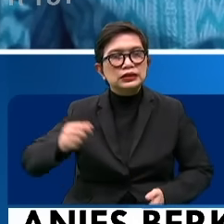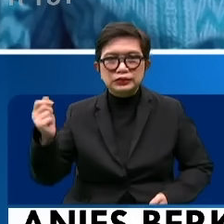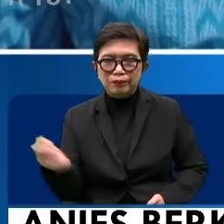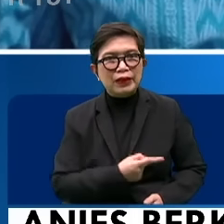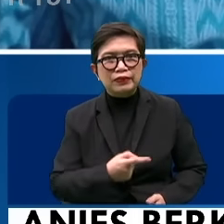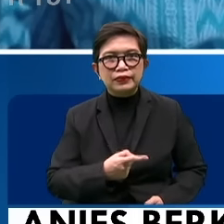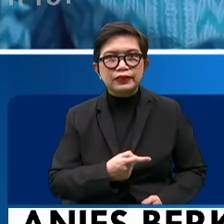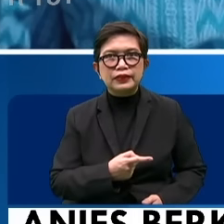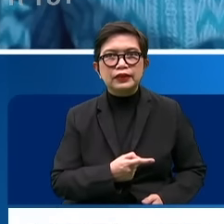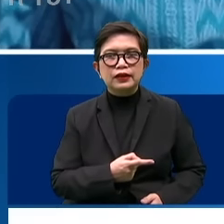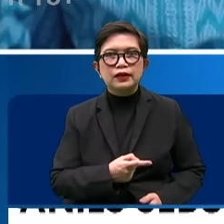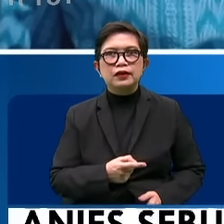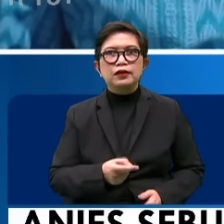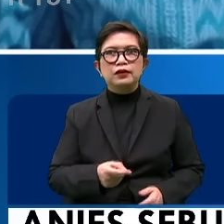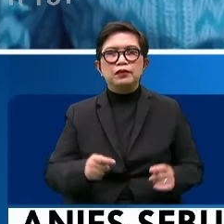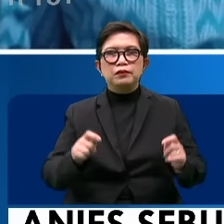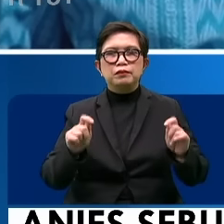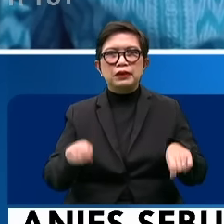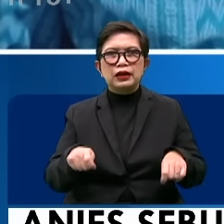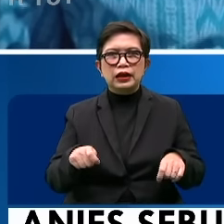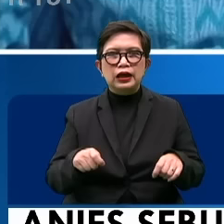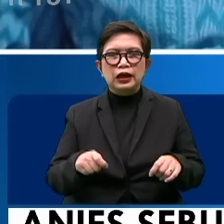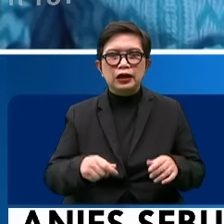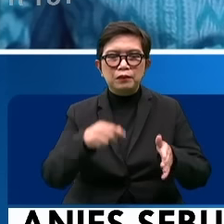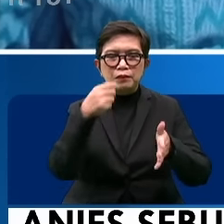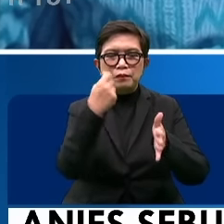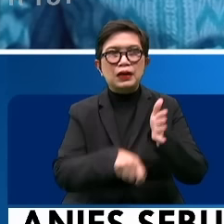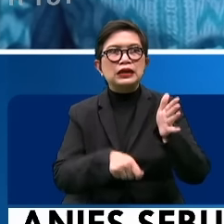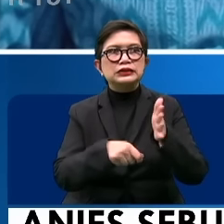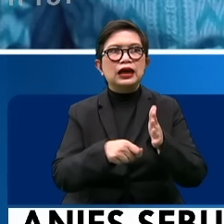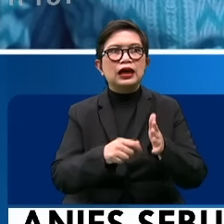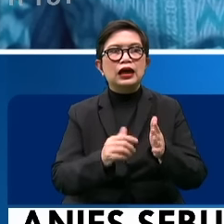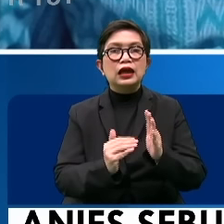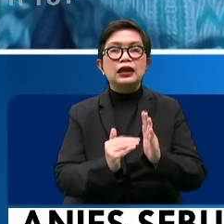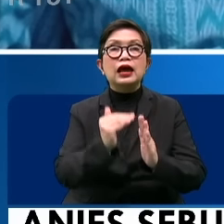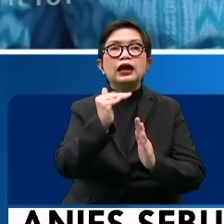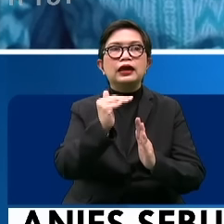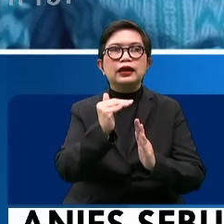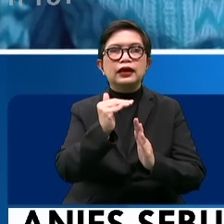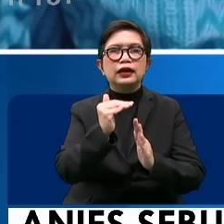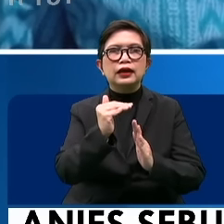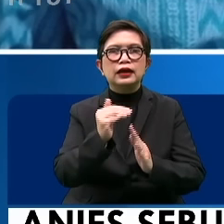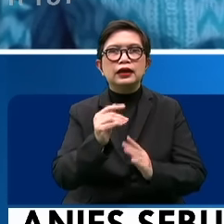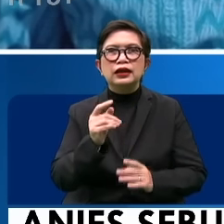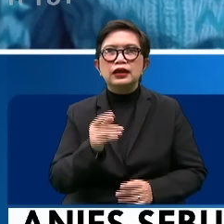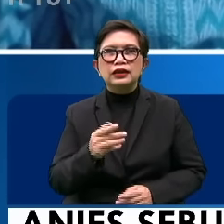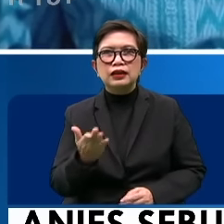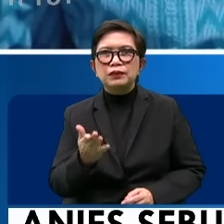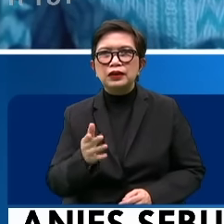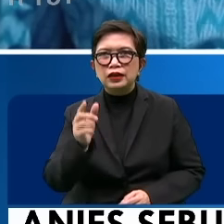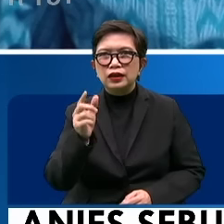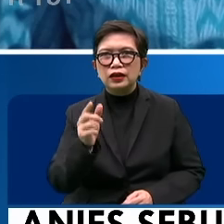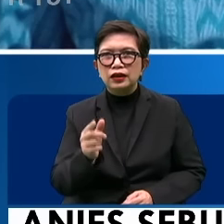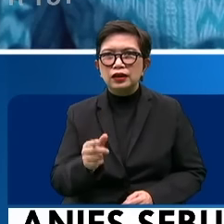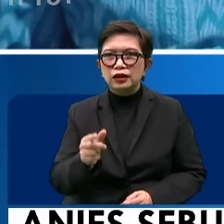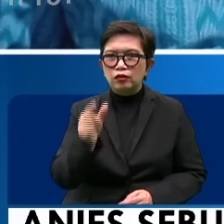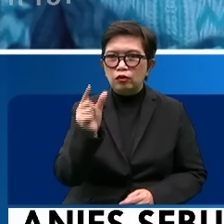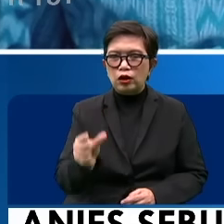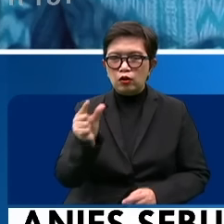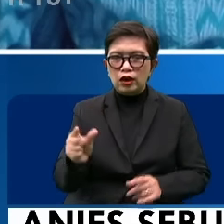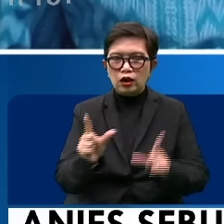menggunakan indikasinya adalah menaikkan pajak. Tapi apa yang terjadi bahwa wajib pajaknya itu tidak pernah meningkat gitu loh.